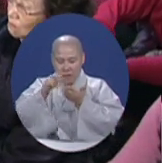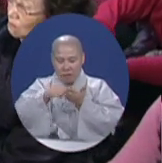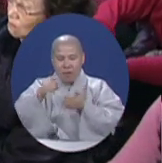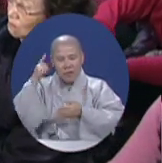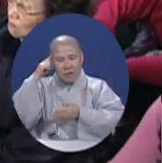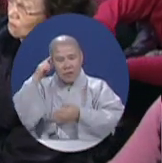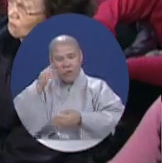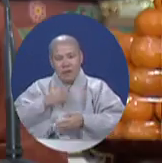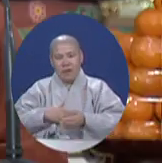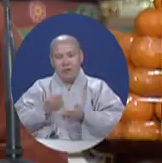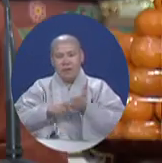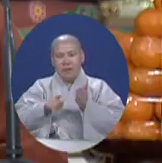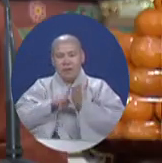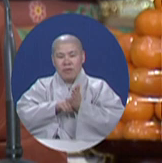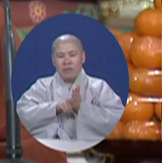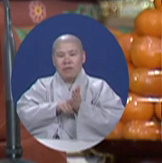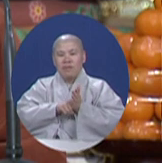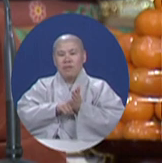다 하는데